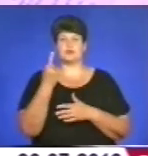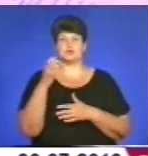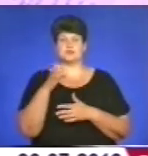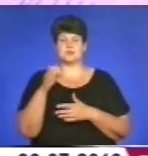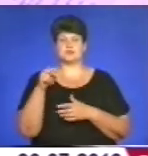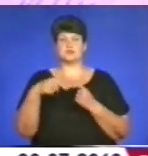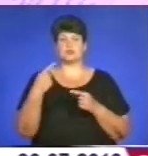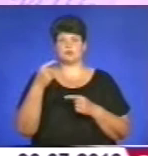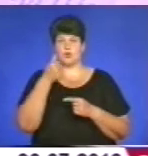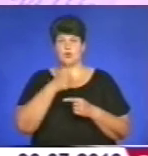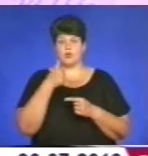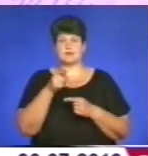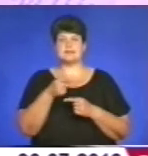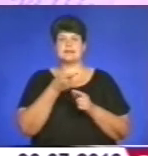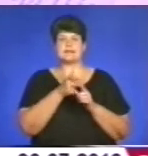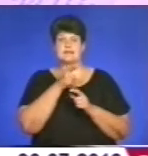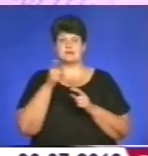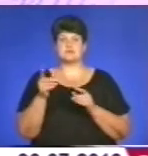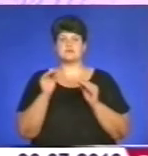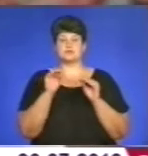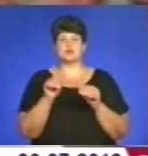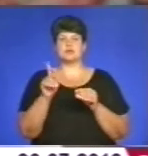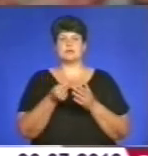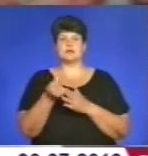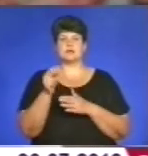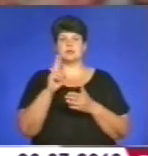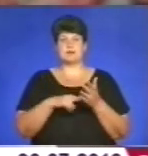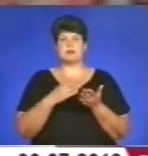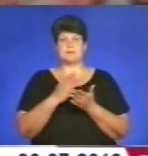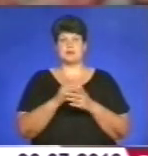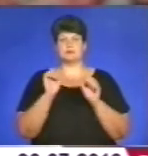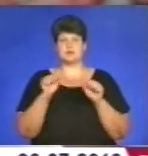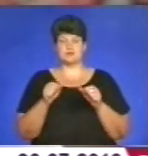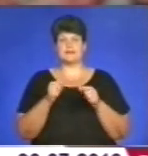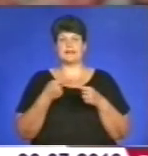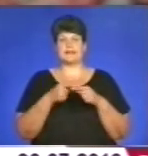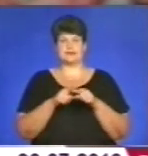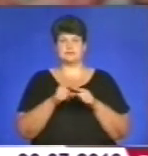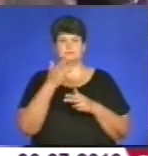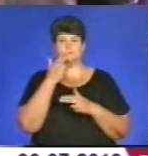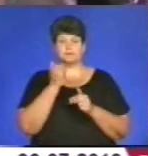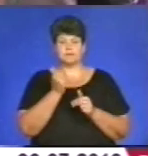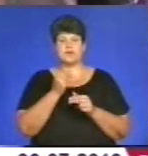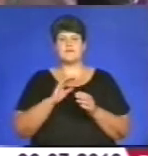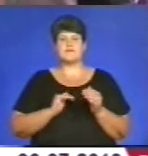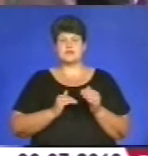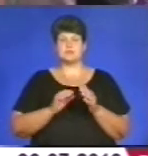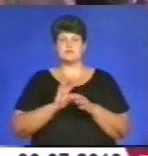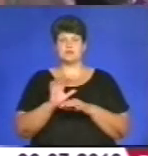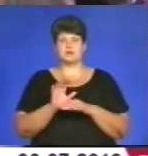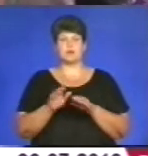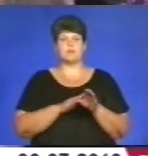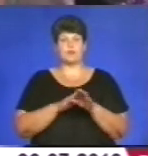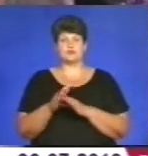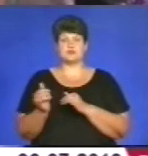наступного року. Такий термін встановили, щоб платники податків мали час на технічну адаптацію. Фірми-виробники повністю готові